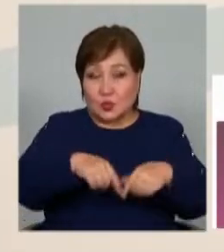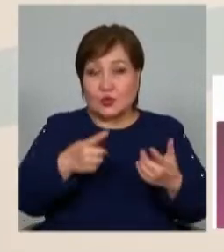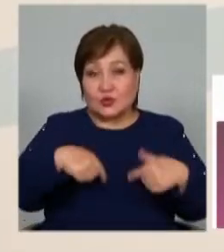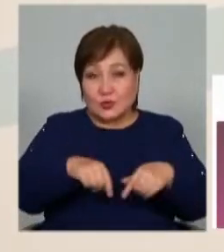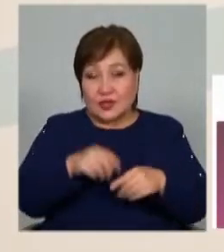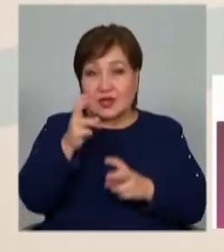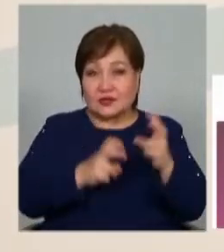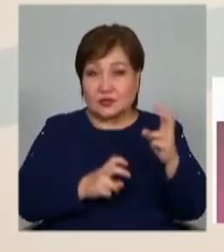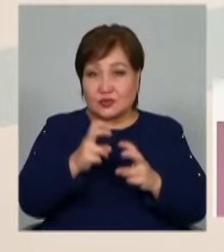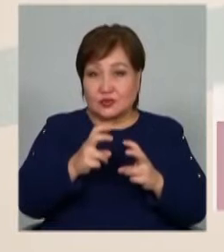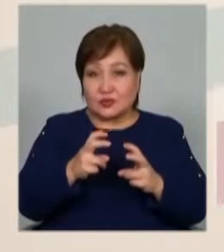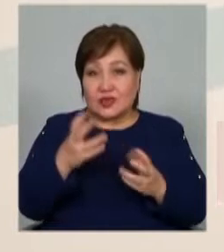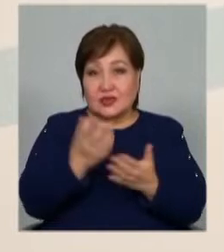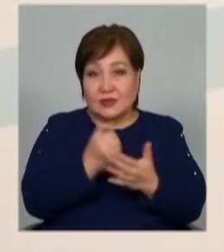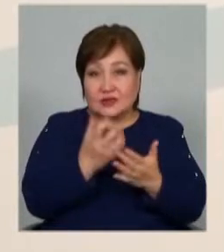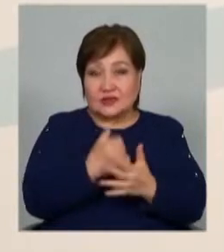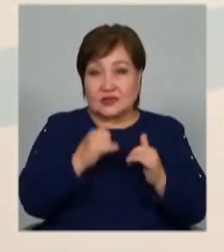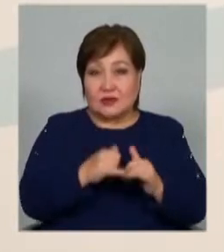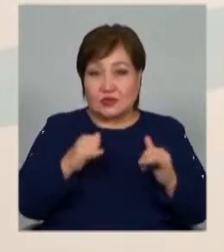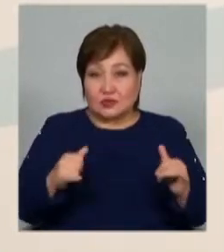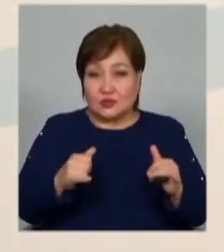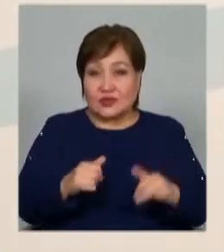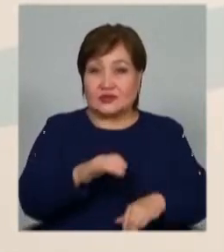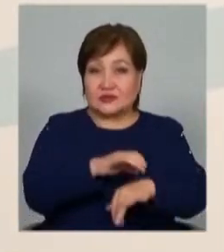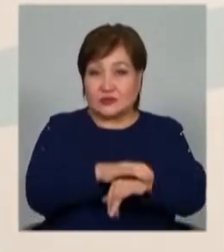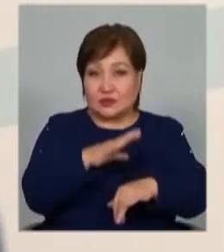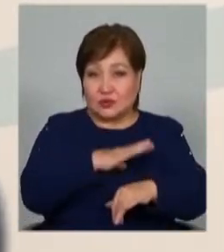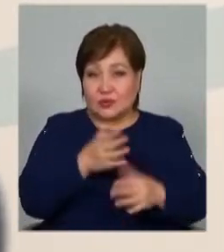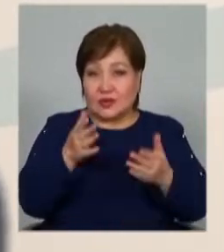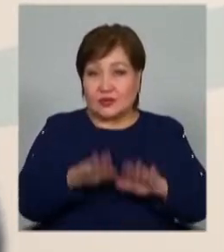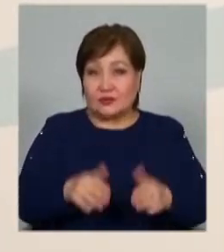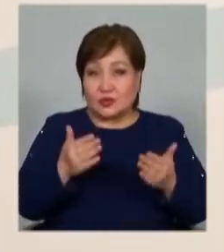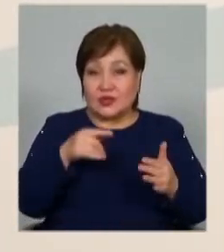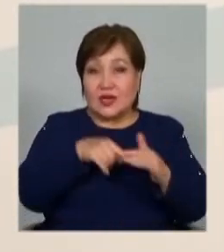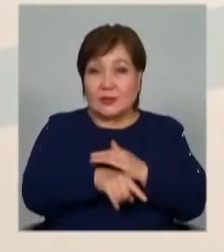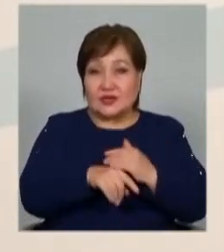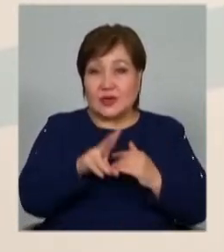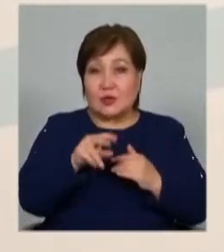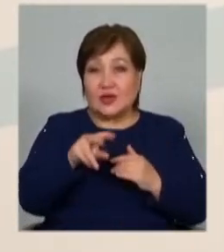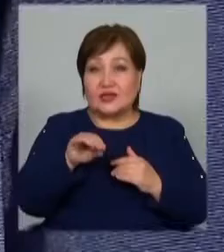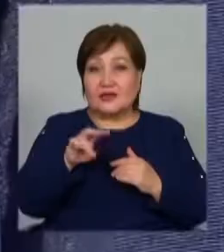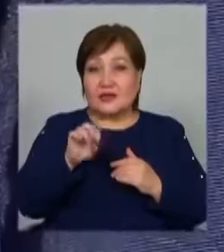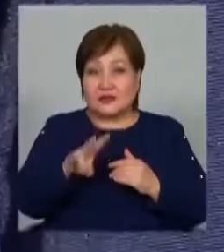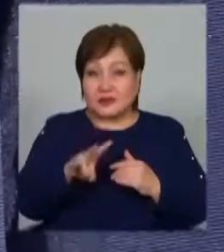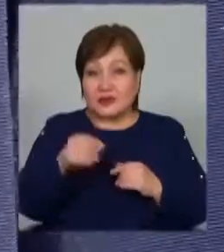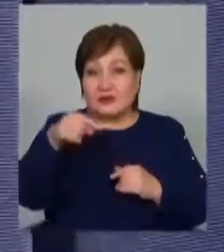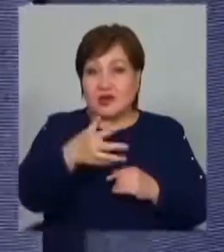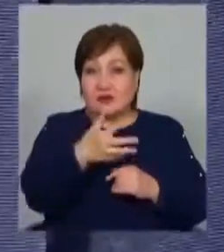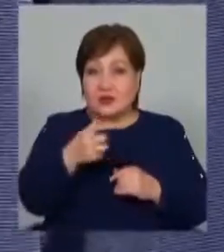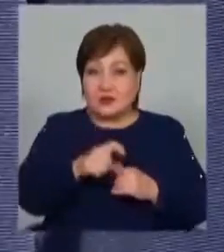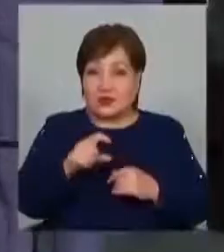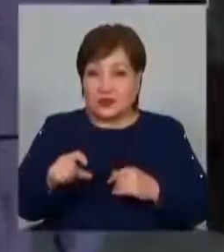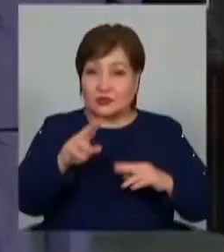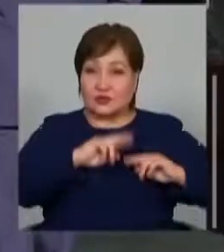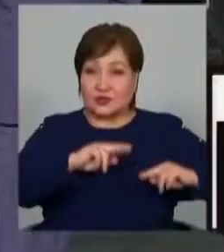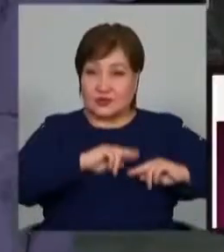кәсіпорынның табысты дамуын кепілі болып қала береді. Бүгінде метрополитенде 1500 адам жұмыс істейді. Жергілікті мамандардың